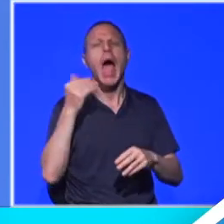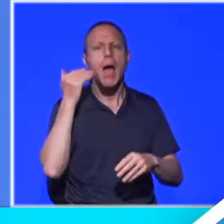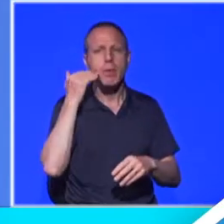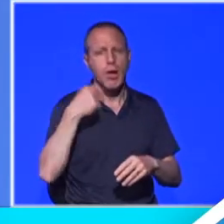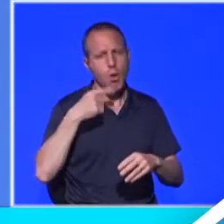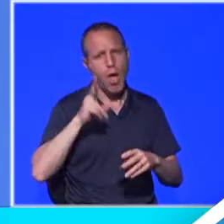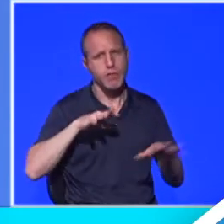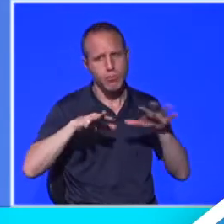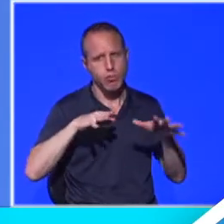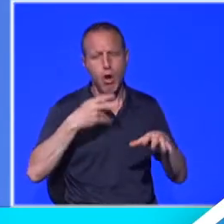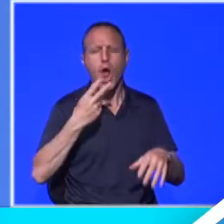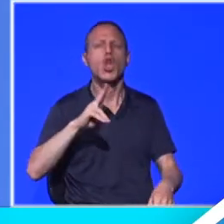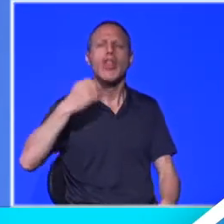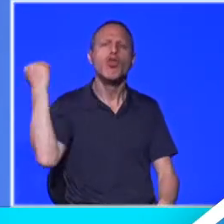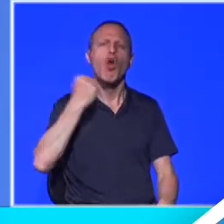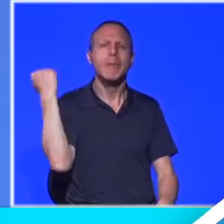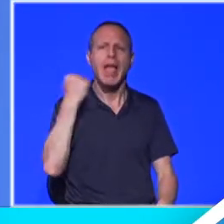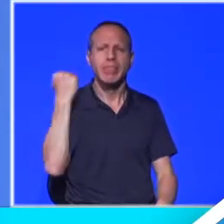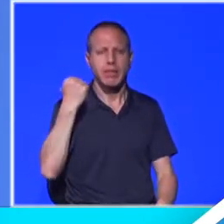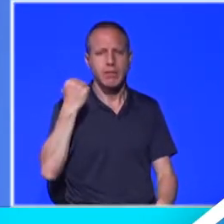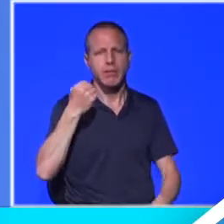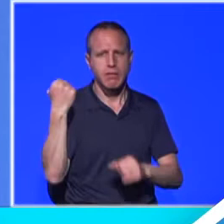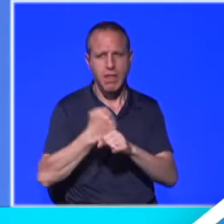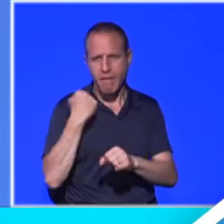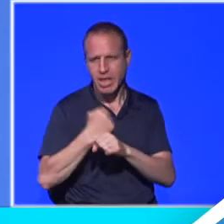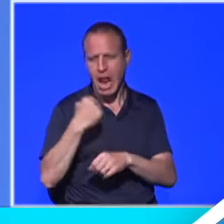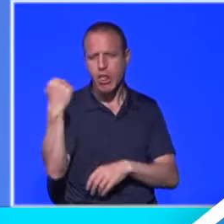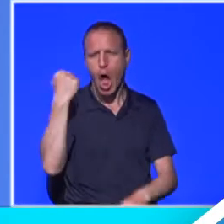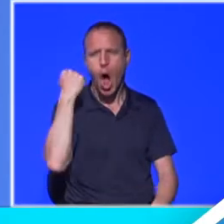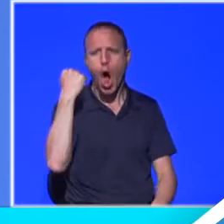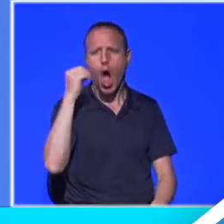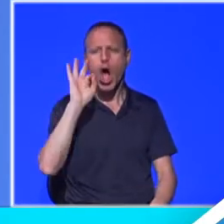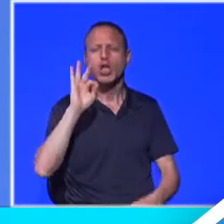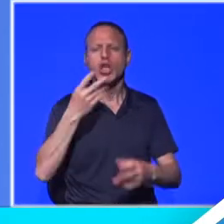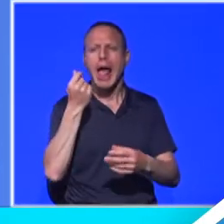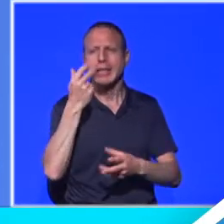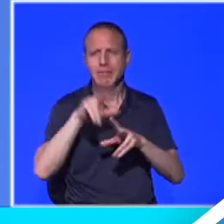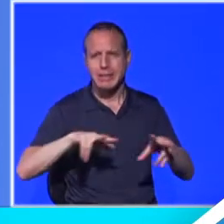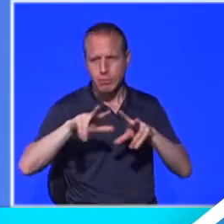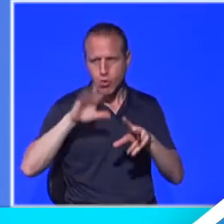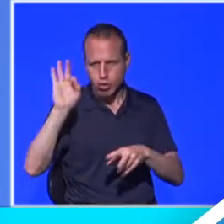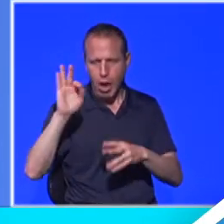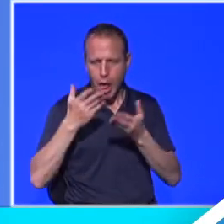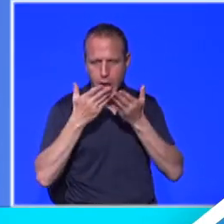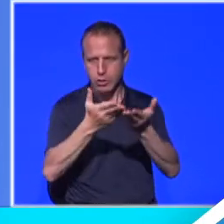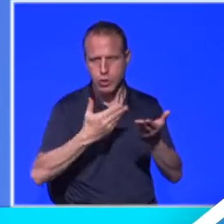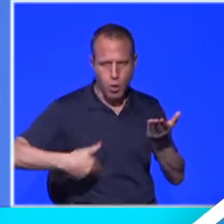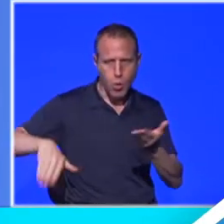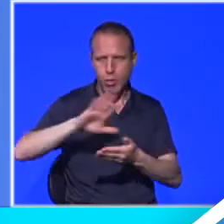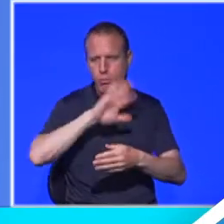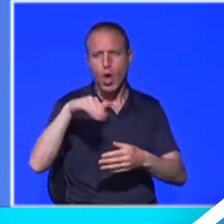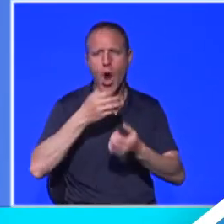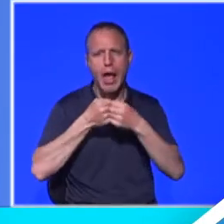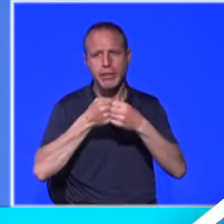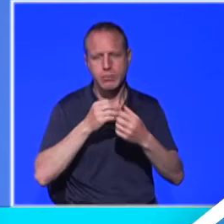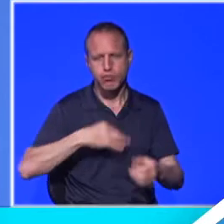תהיה הרבה יותר דומיננטית, ותפעיל את הכוח של הכסף הציבורי שלה, כדי לעזור לכולנו בכל האתגרים